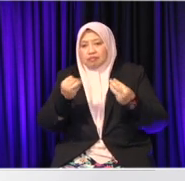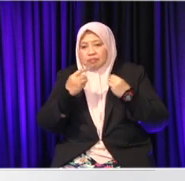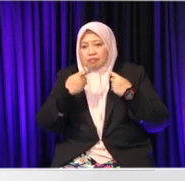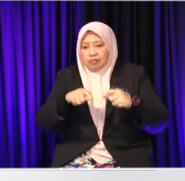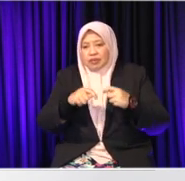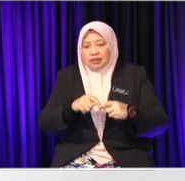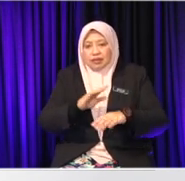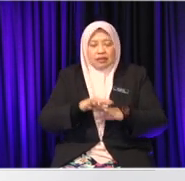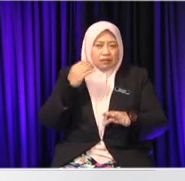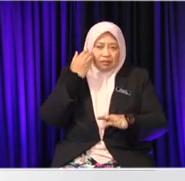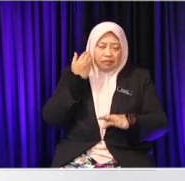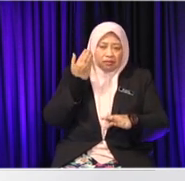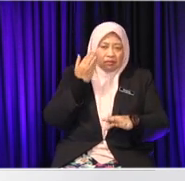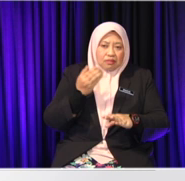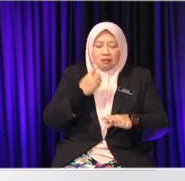jangan malu-malu